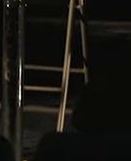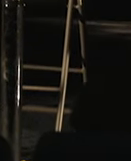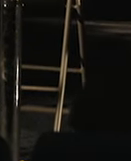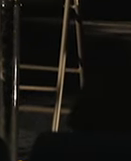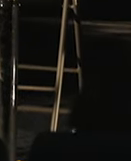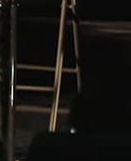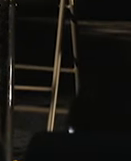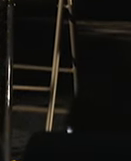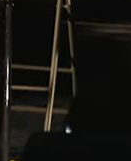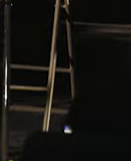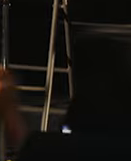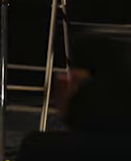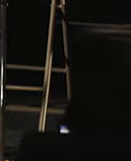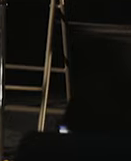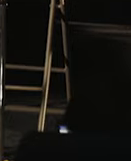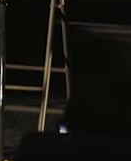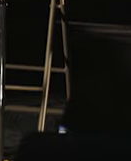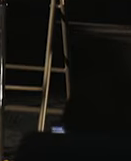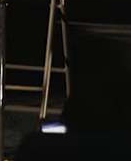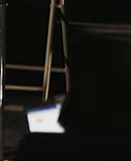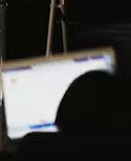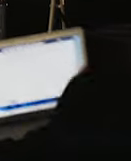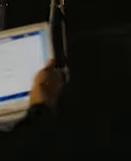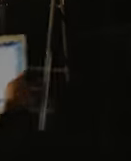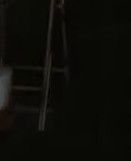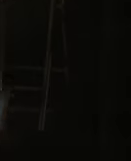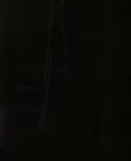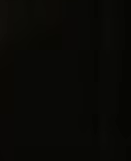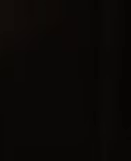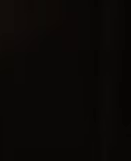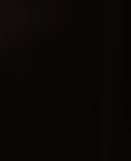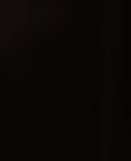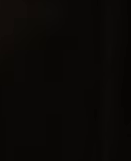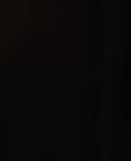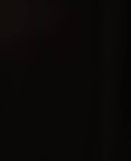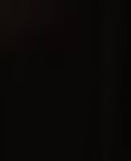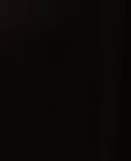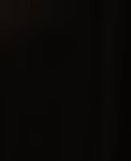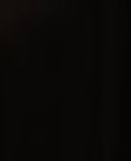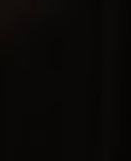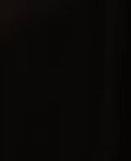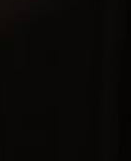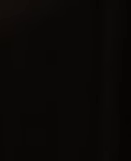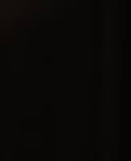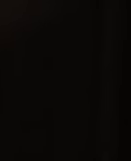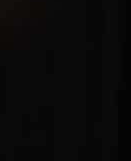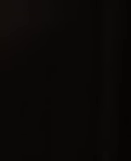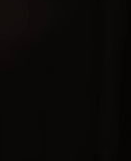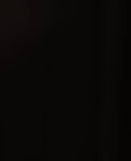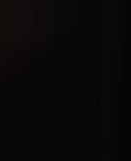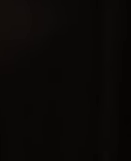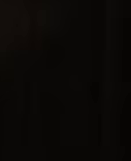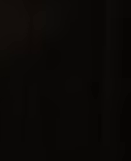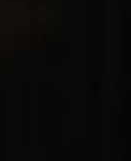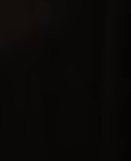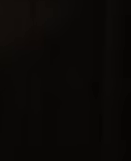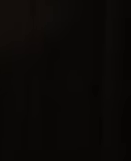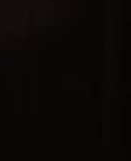も変わるけど愛する思いだけは